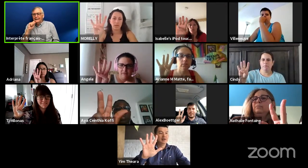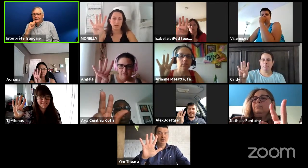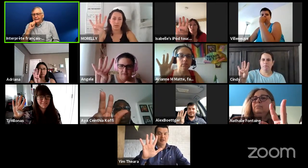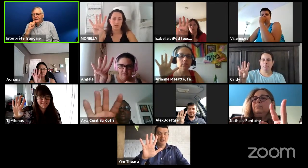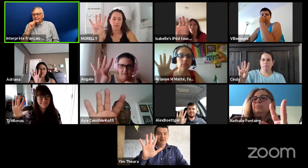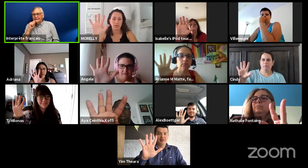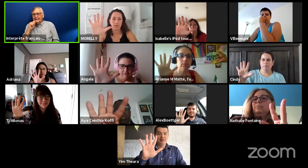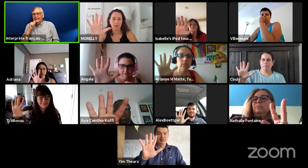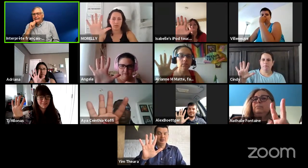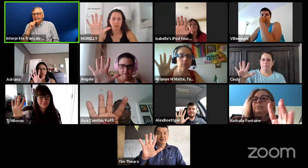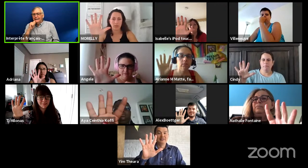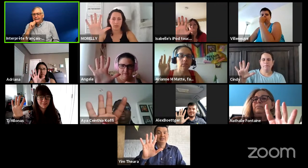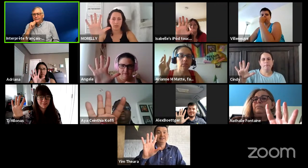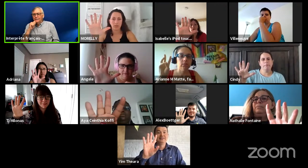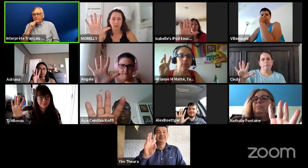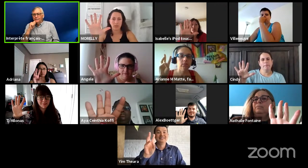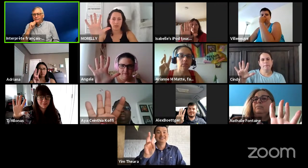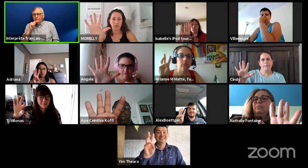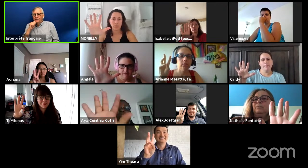4, 5,